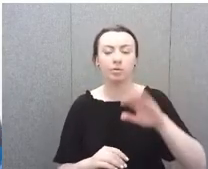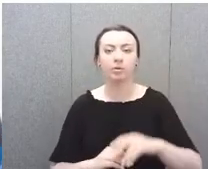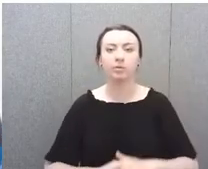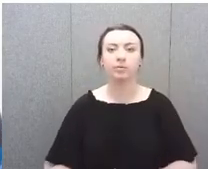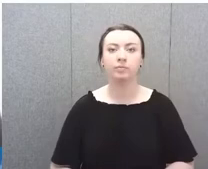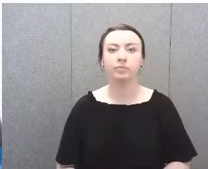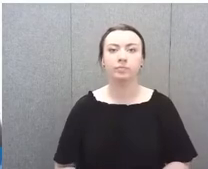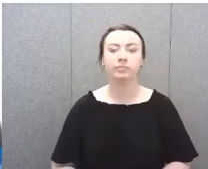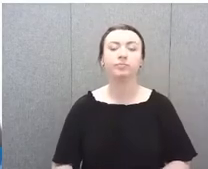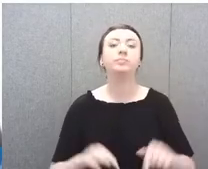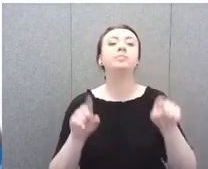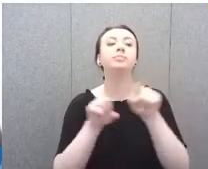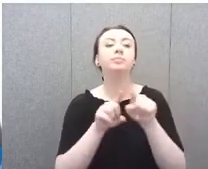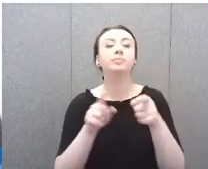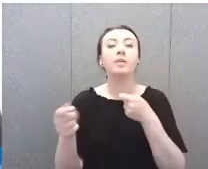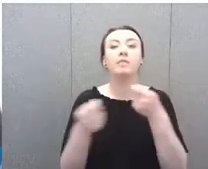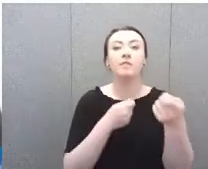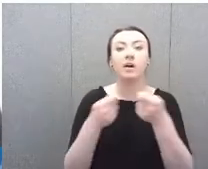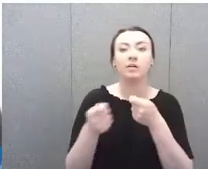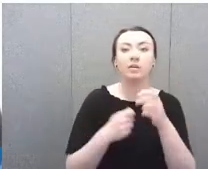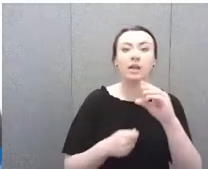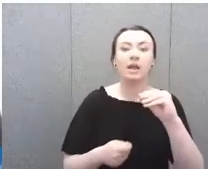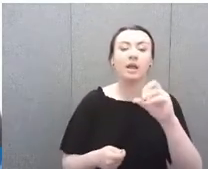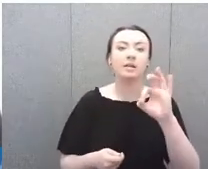возможно, она еще о себе